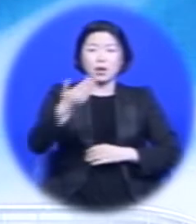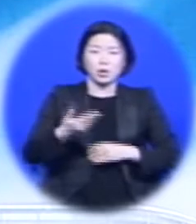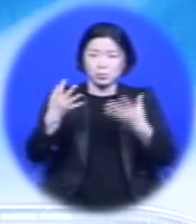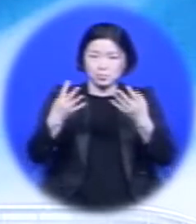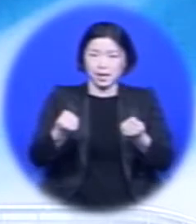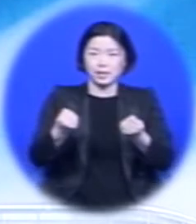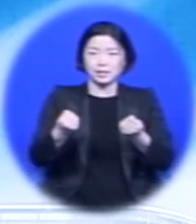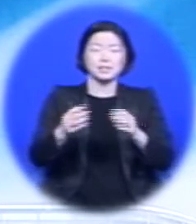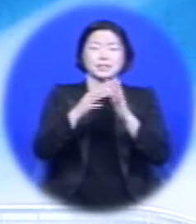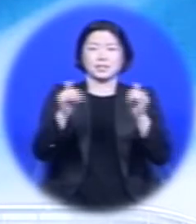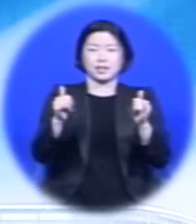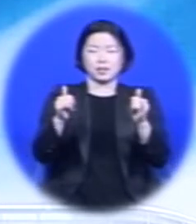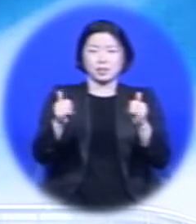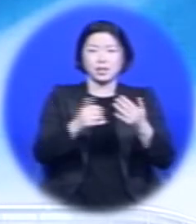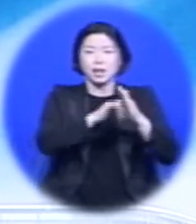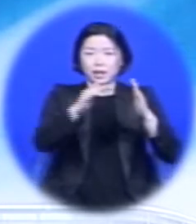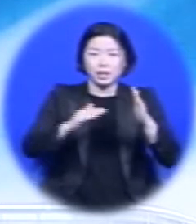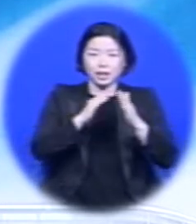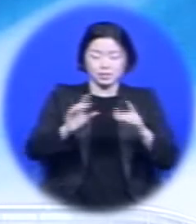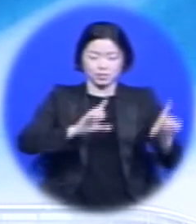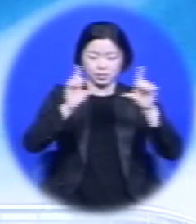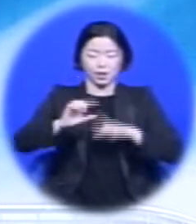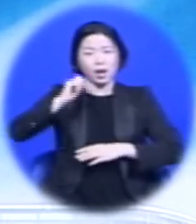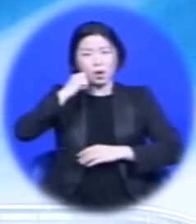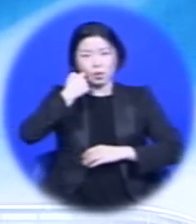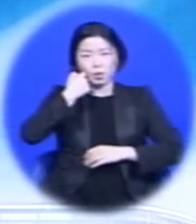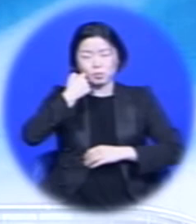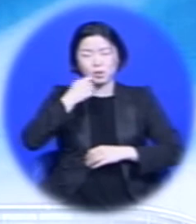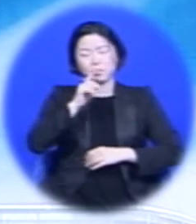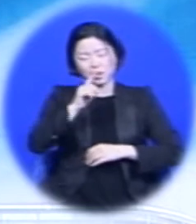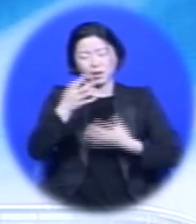많은 사람들이 가정생활의 어려움을 호소합니다.